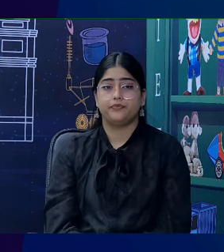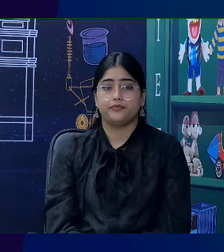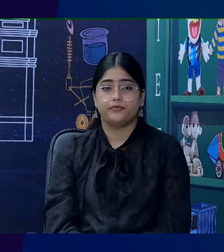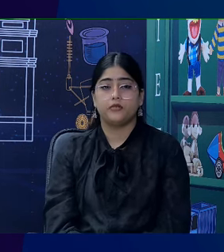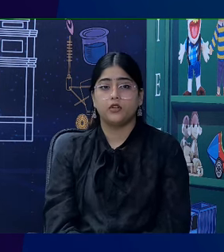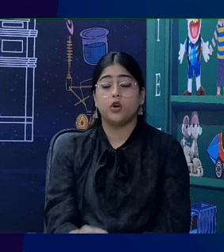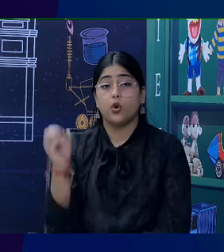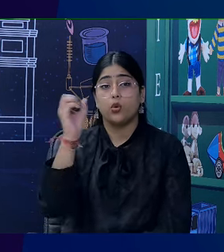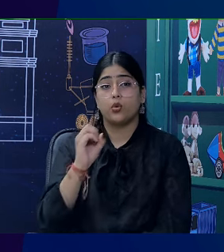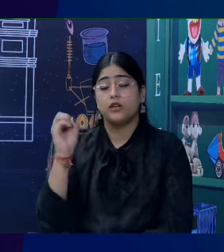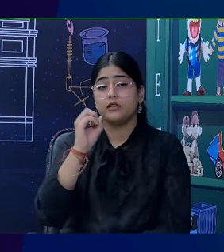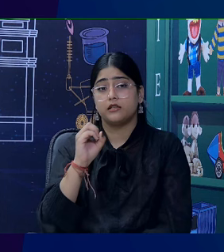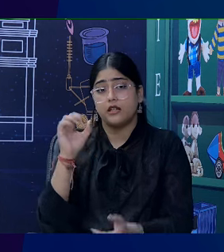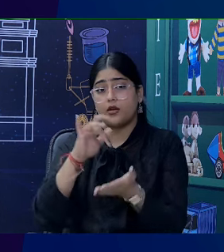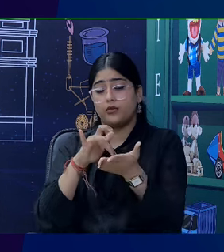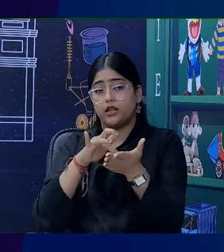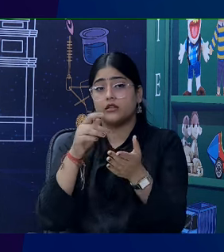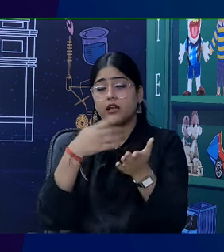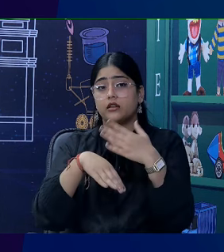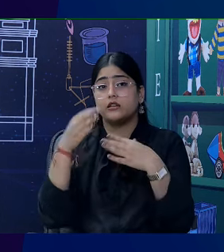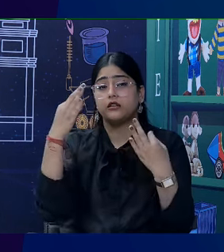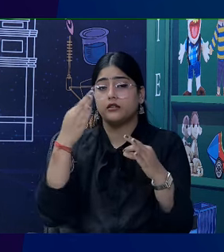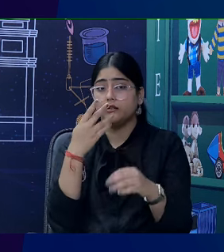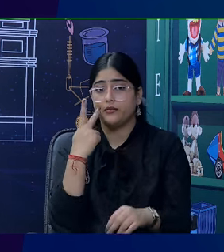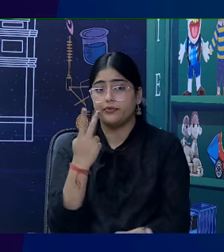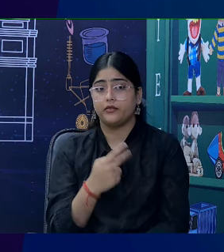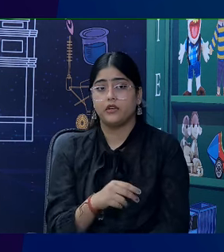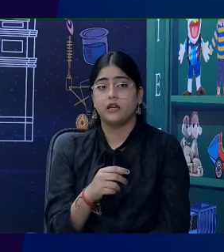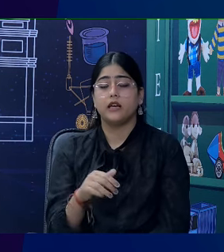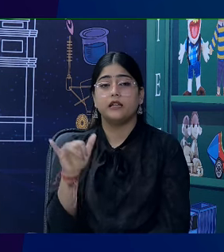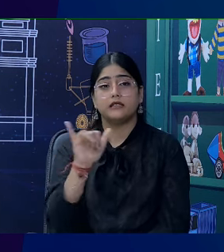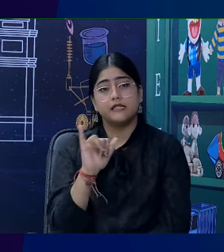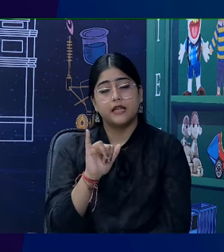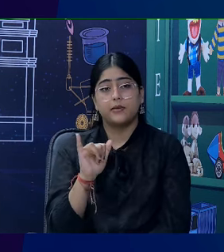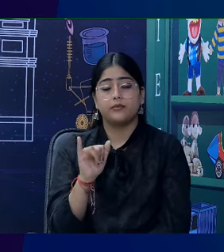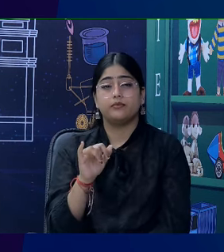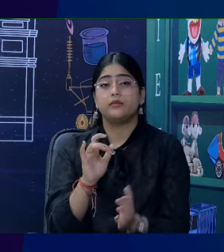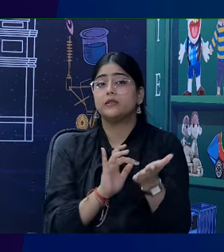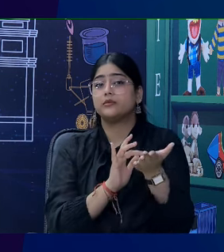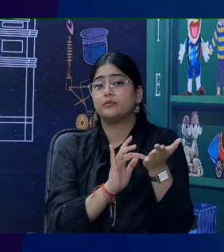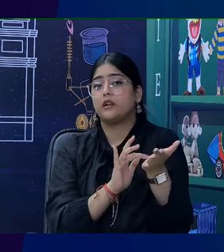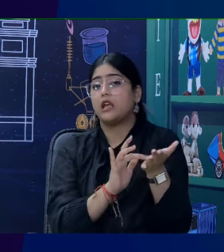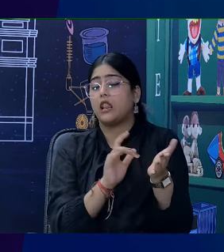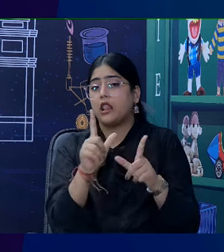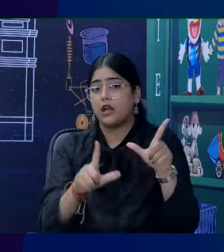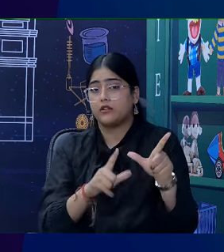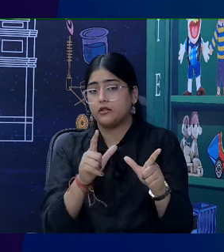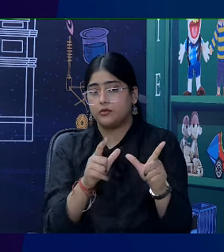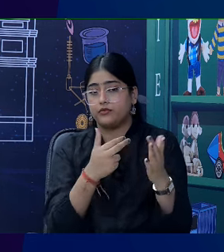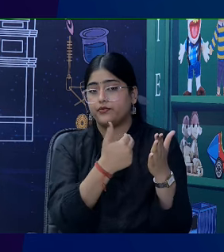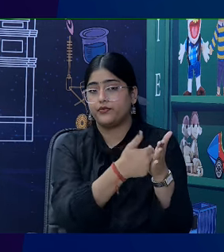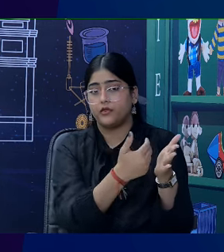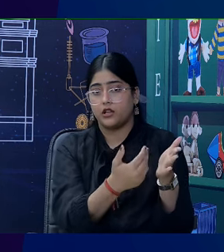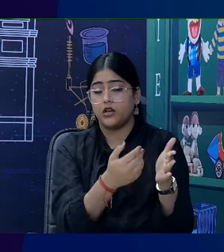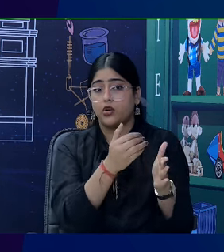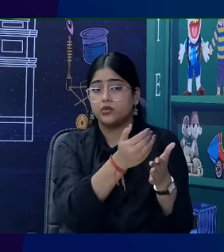ठीक है उड़ीसा में ओडीसी नृत्य फेमस है इसलिए इसी चीज को हमने ब्रेल में लिखा गया खा ये ओडीसी लिखा है